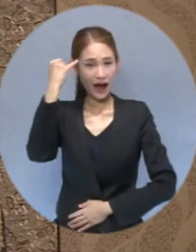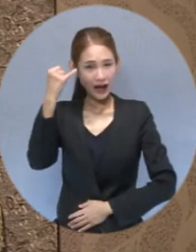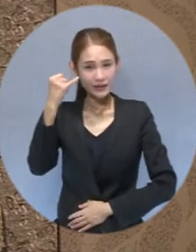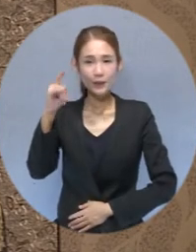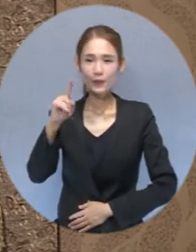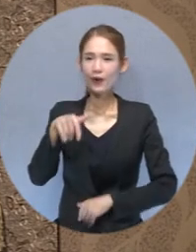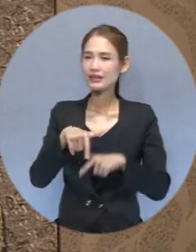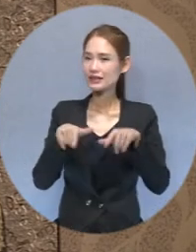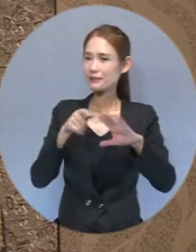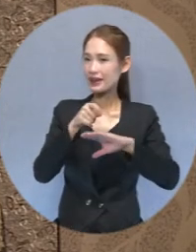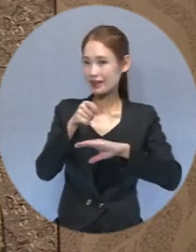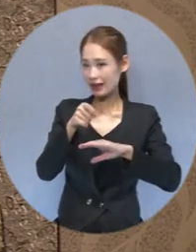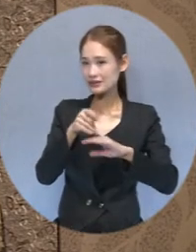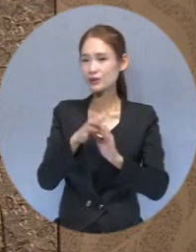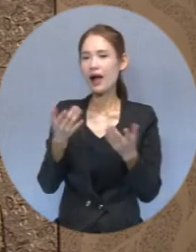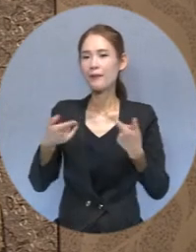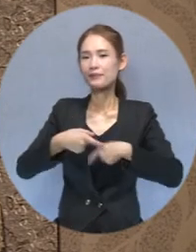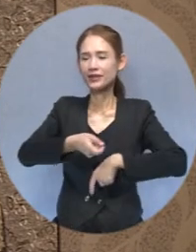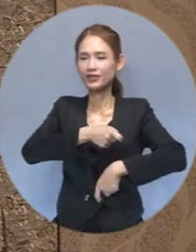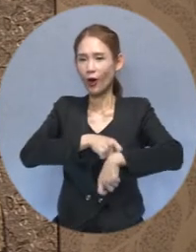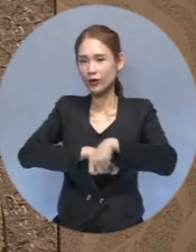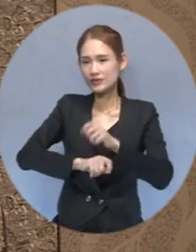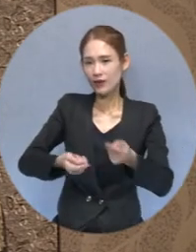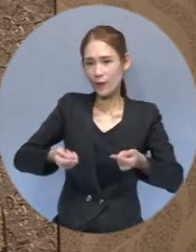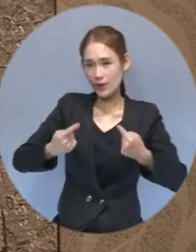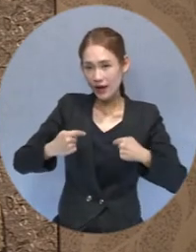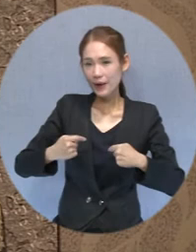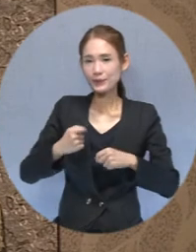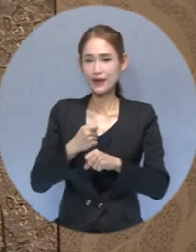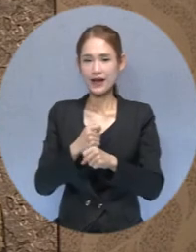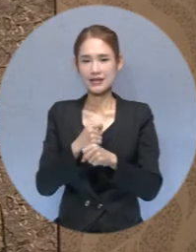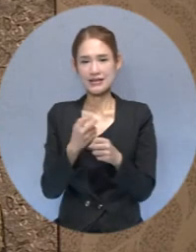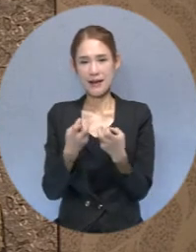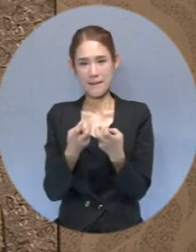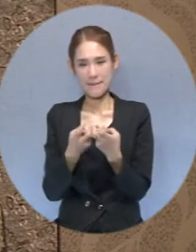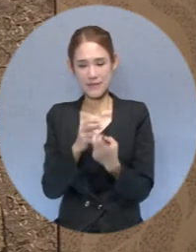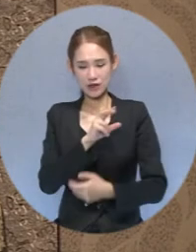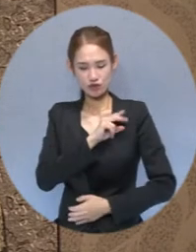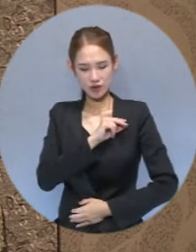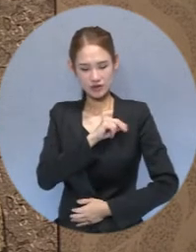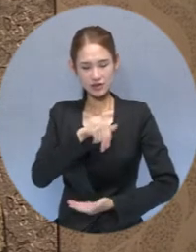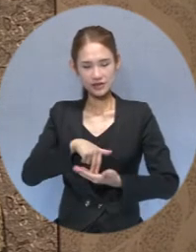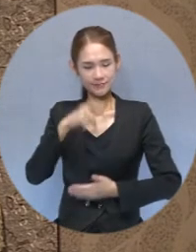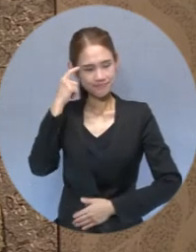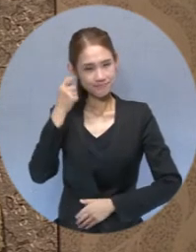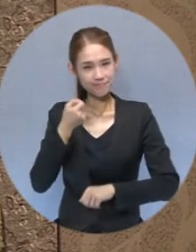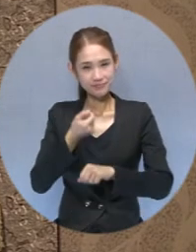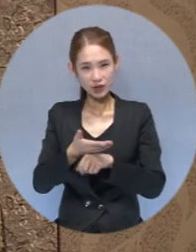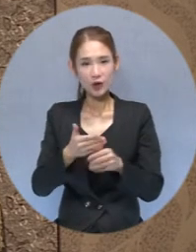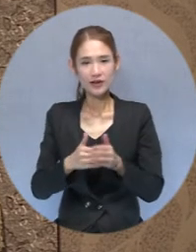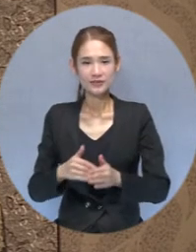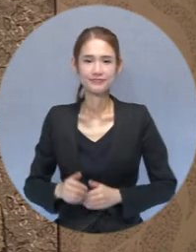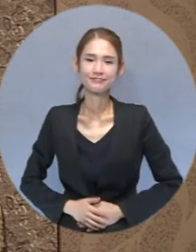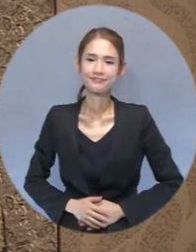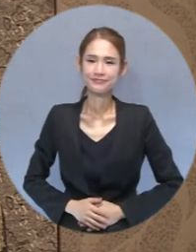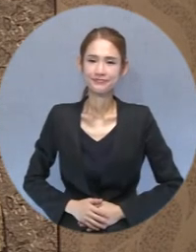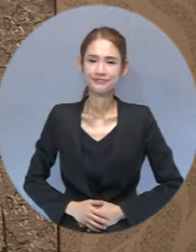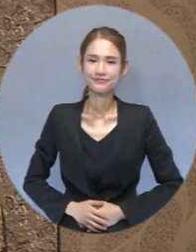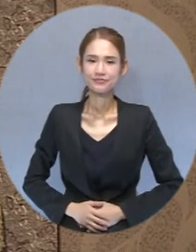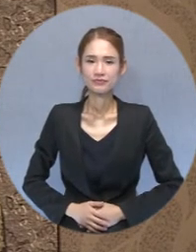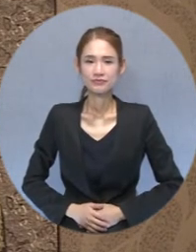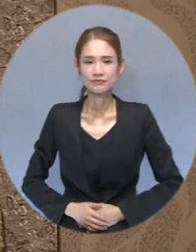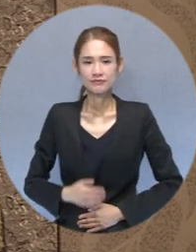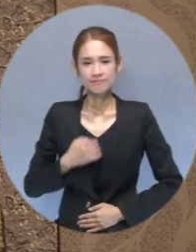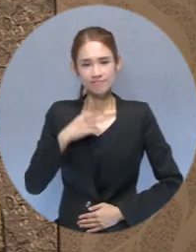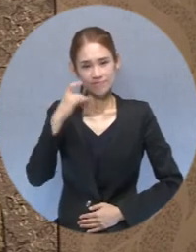우리 일반 택시들도 이렇게 좀 적극적으로 활용하자는 방법도, 예. 좀 저희 의원들 차원에서는 나오고 있는데, 뭐 제가 가만히